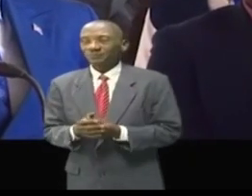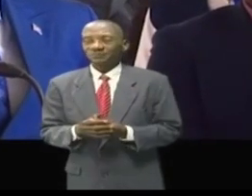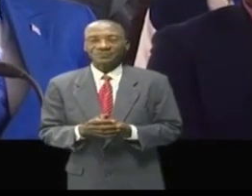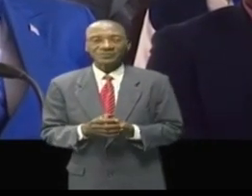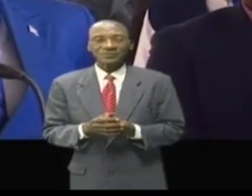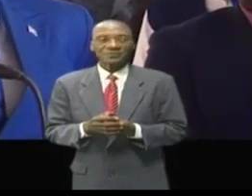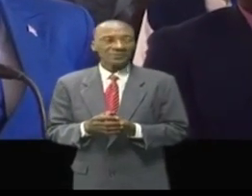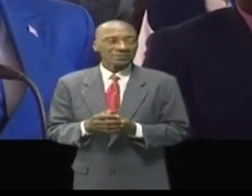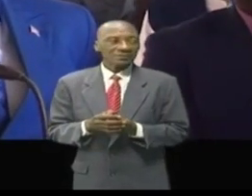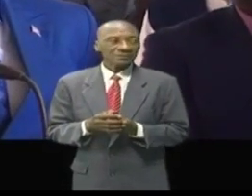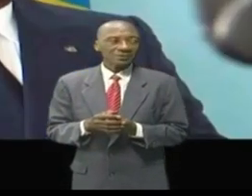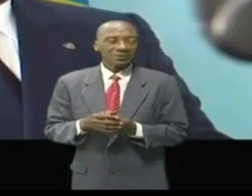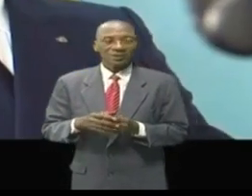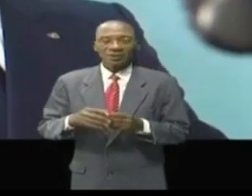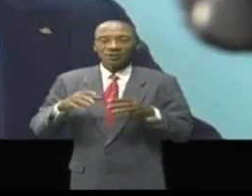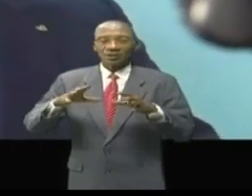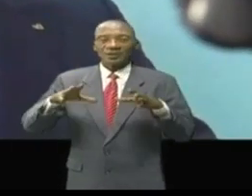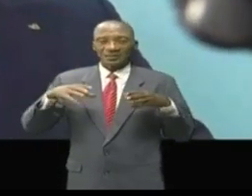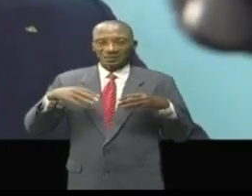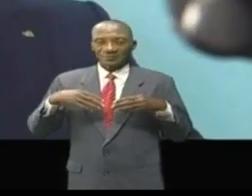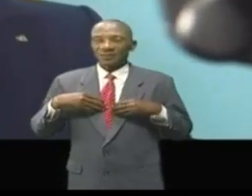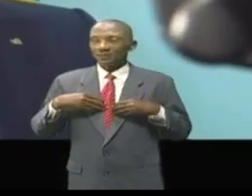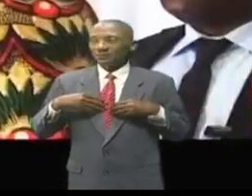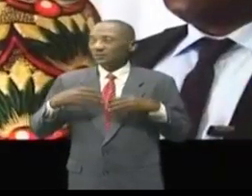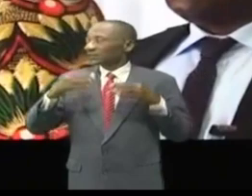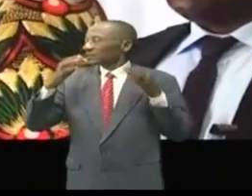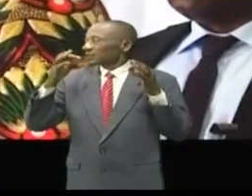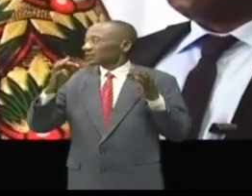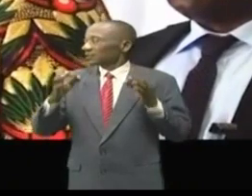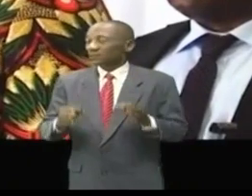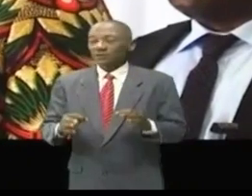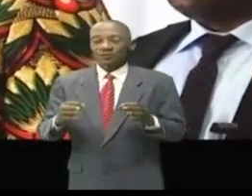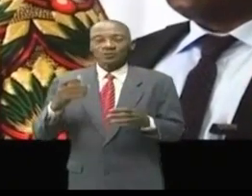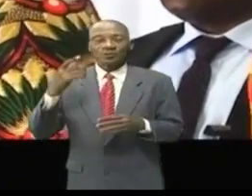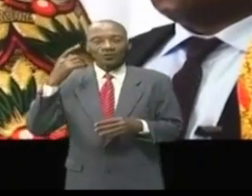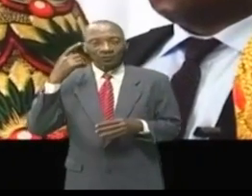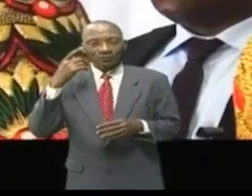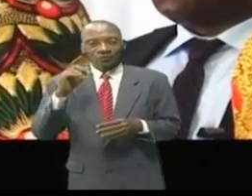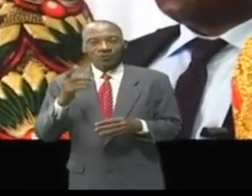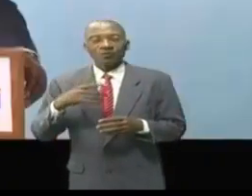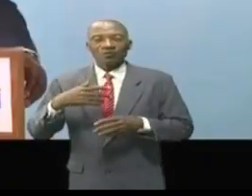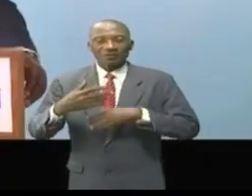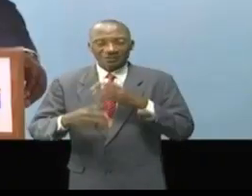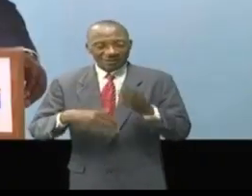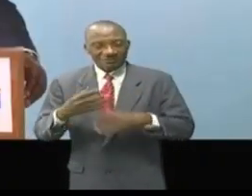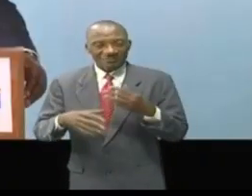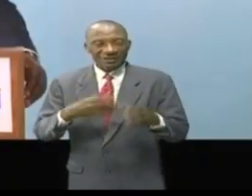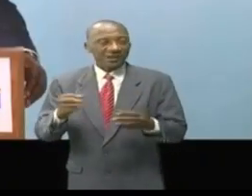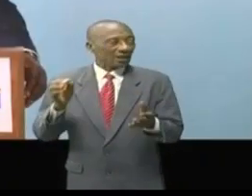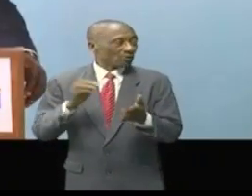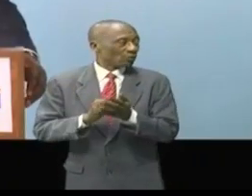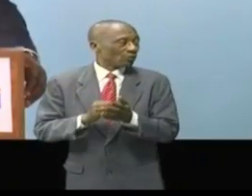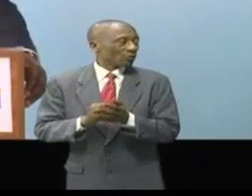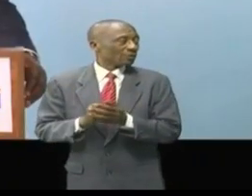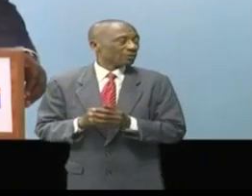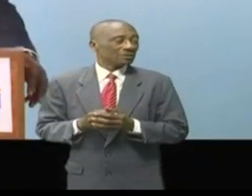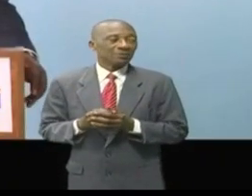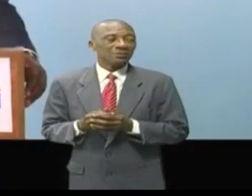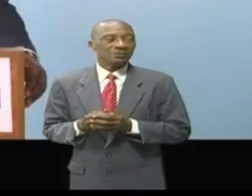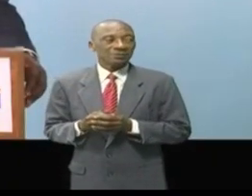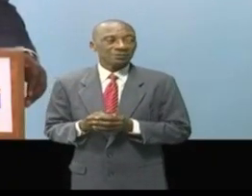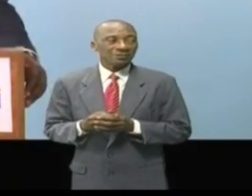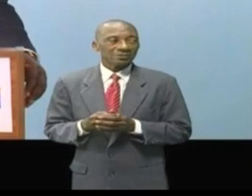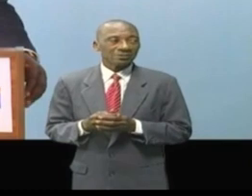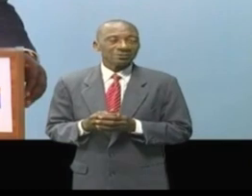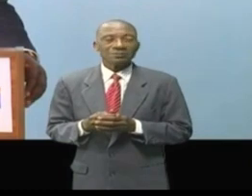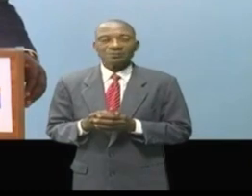mettre fin à l'insécurité et à travailler ensemble pour créer les meilleures conditions de collaboration. William Ruto a